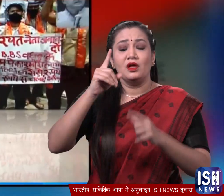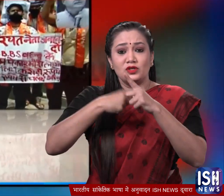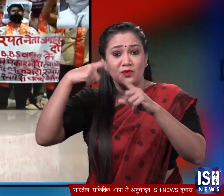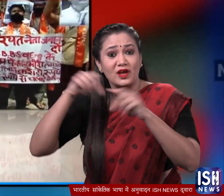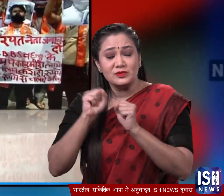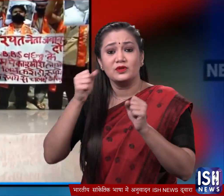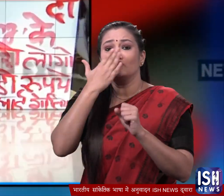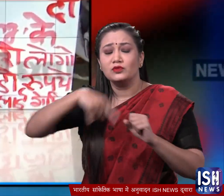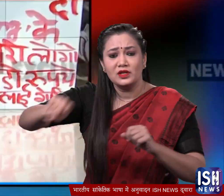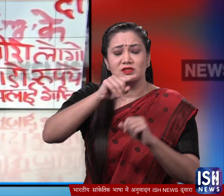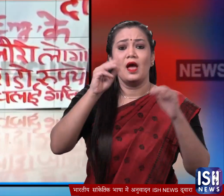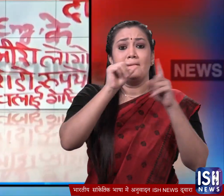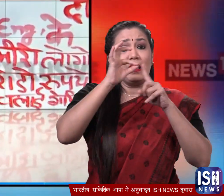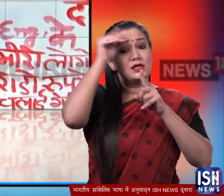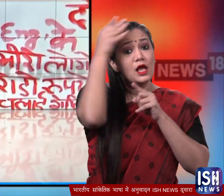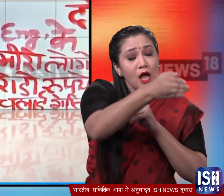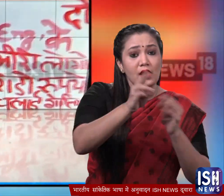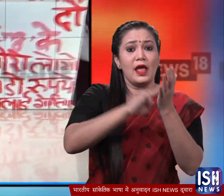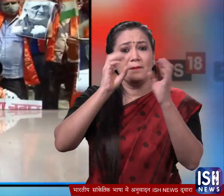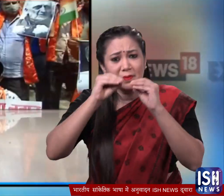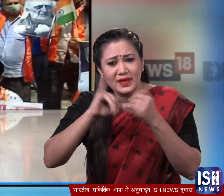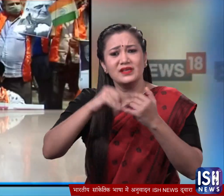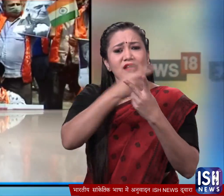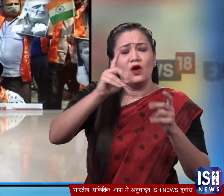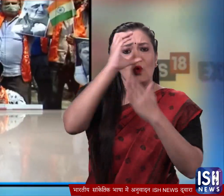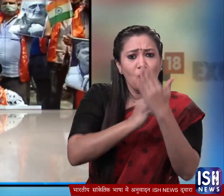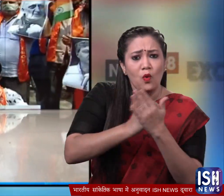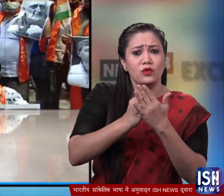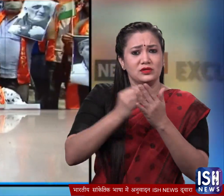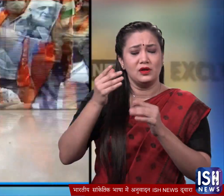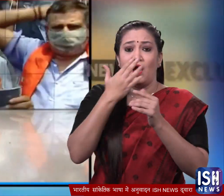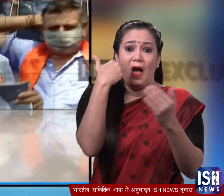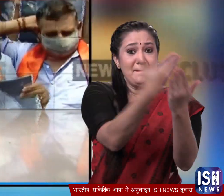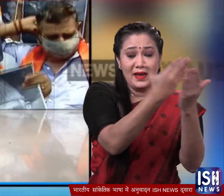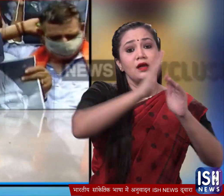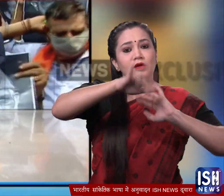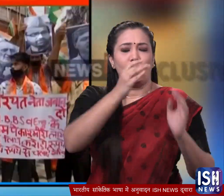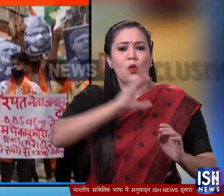का पाकिस्तान में MBBS और दूसरे कोर्स में दाखिला कराने के बदले करोड़ों रुपए कमाने का आरोप है,